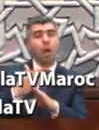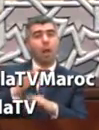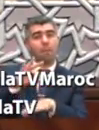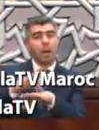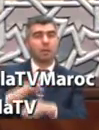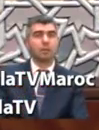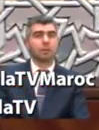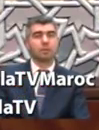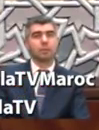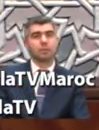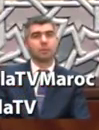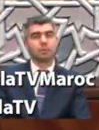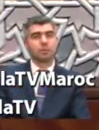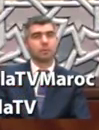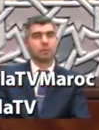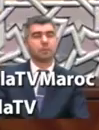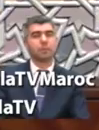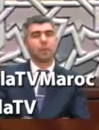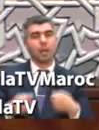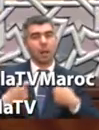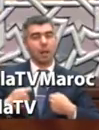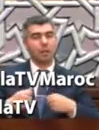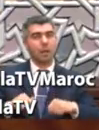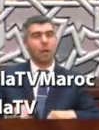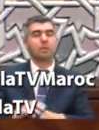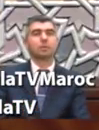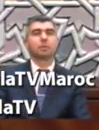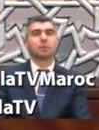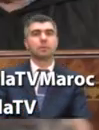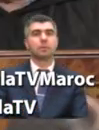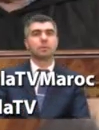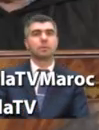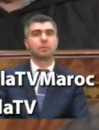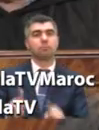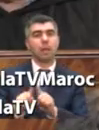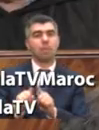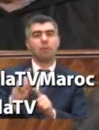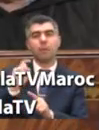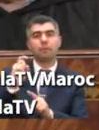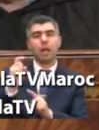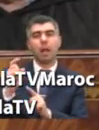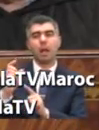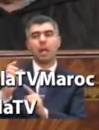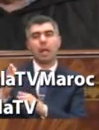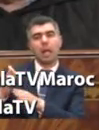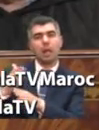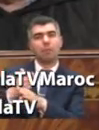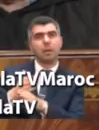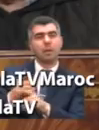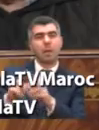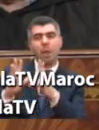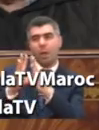سيد النائب. سيد الرئيس، سيد الوزير المحترم، خلال الاشهر الاخيره اختفى